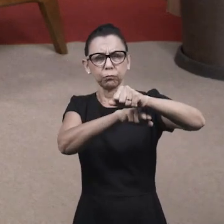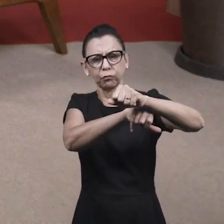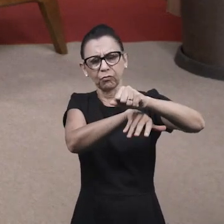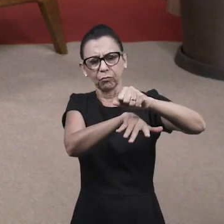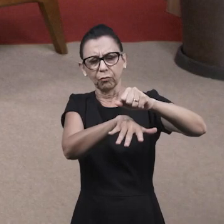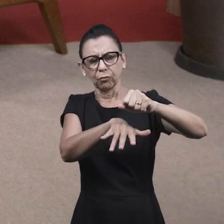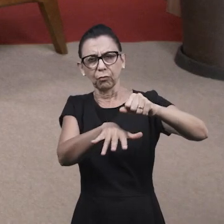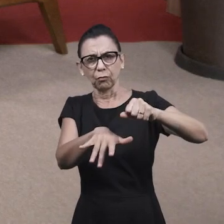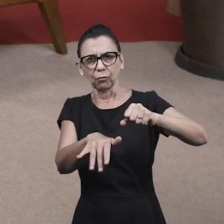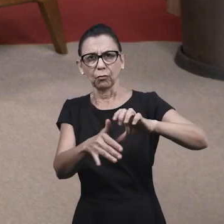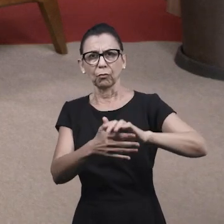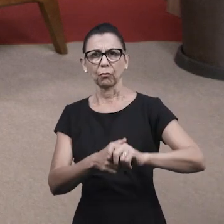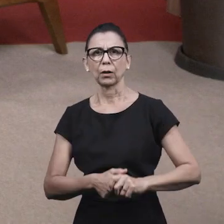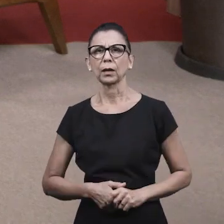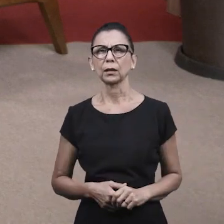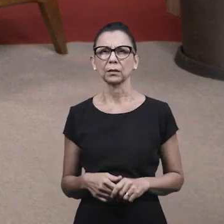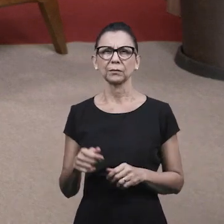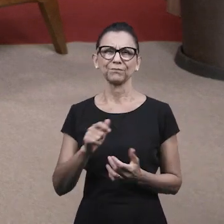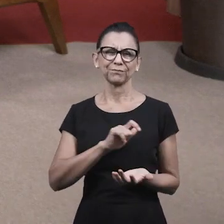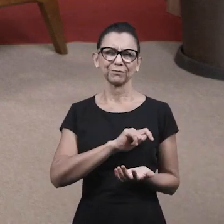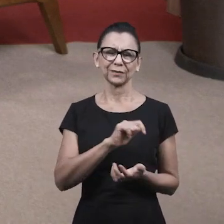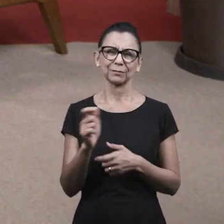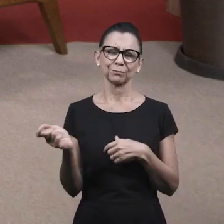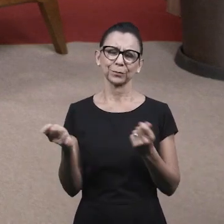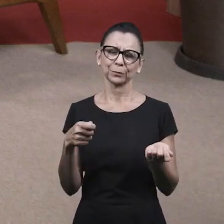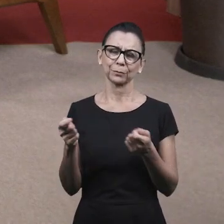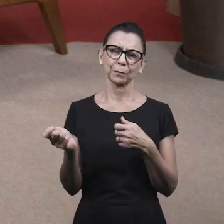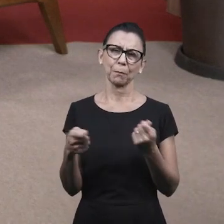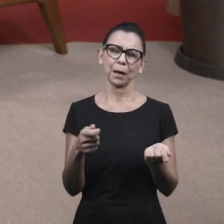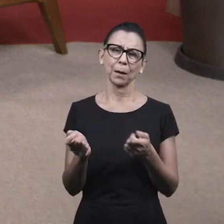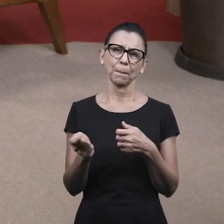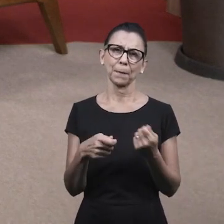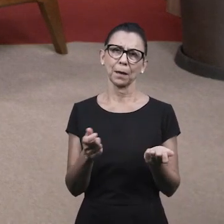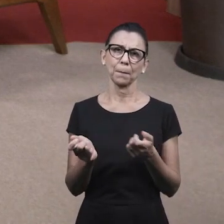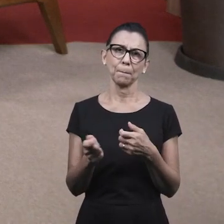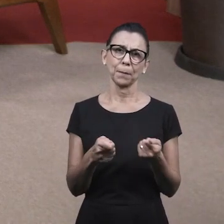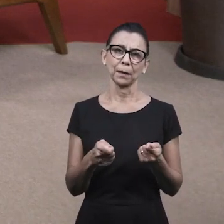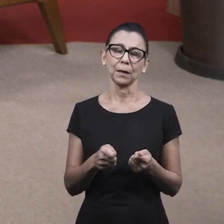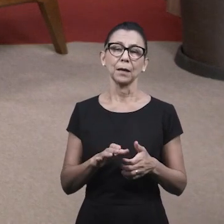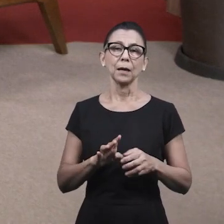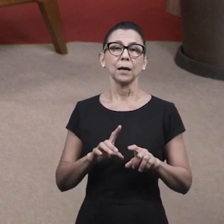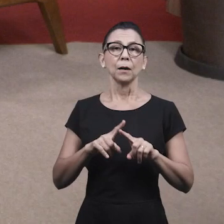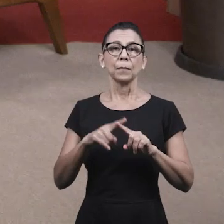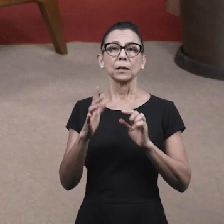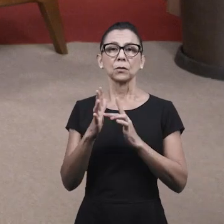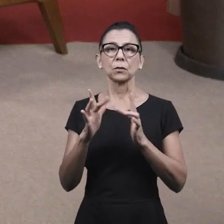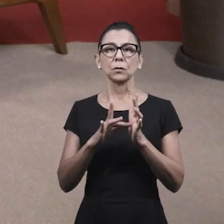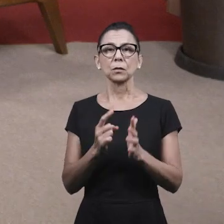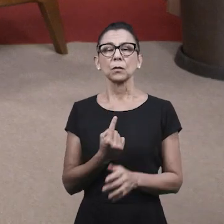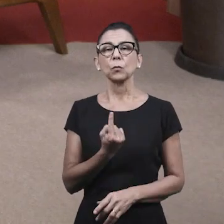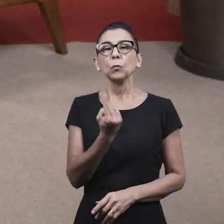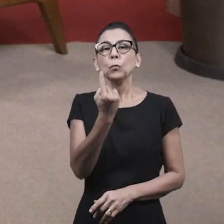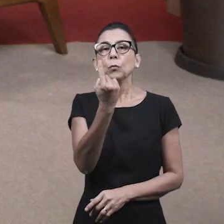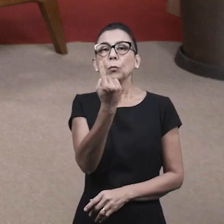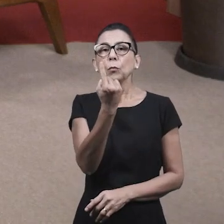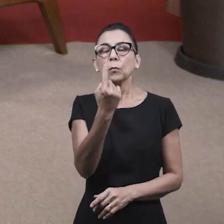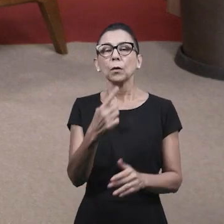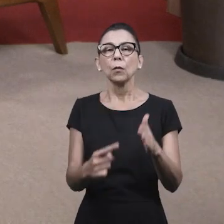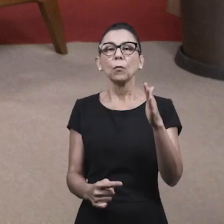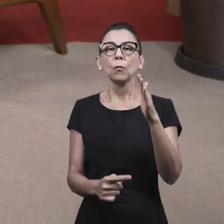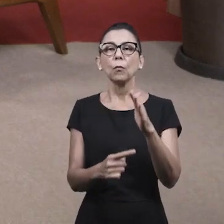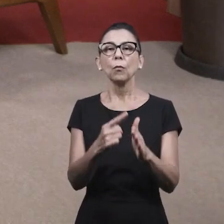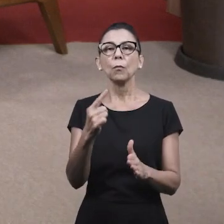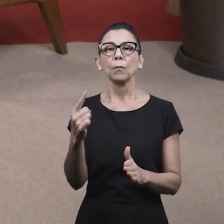du sang à l'Ancien Testament, c'était tout le temps. Ce n'était pas Jésus, donc il a fait une fois un